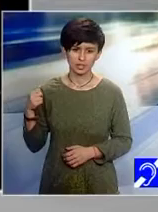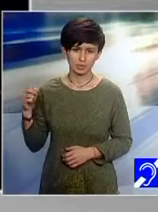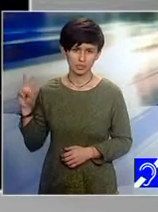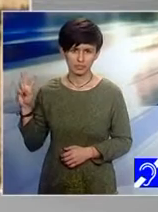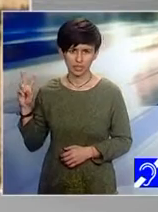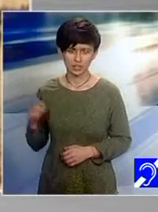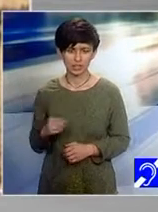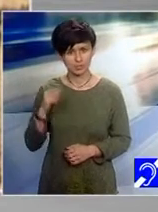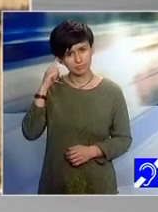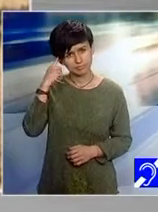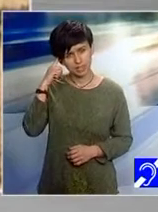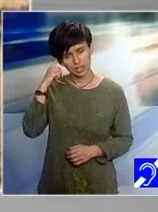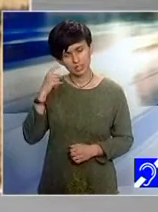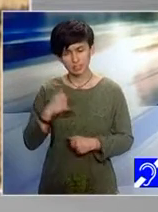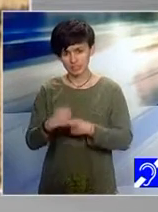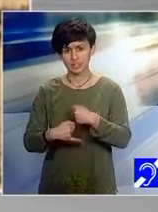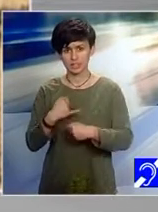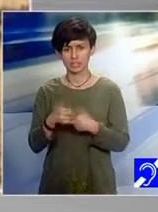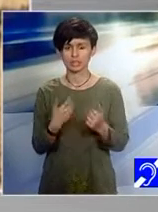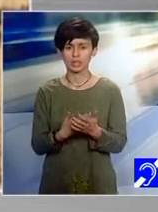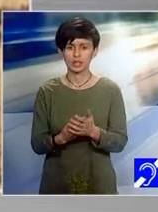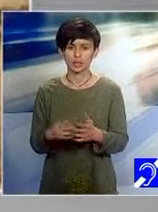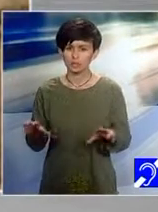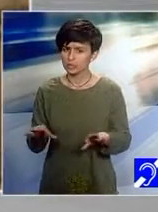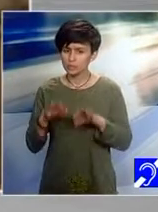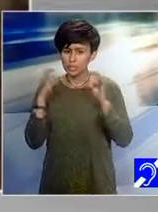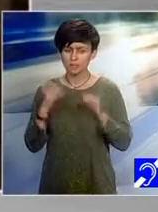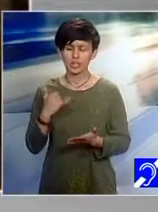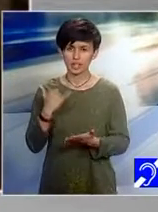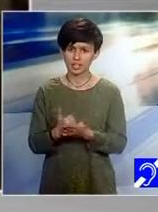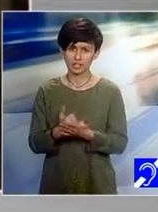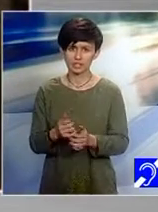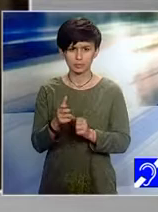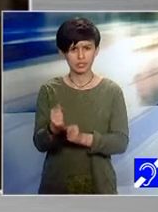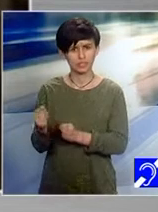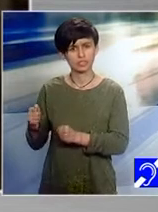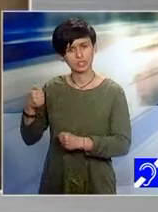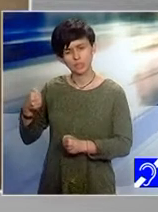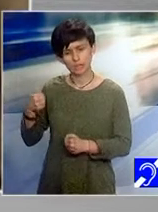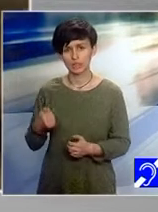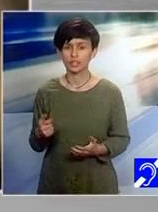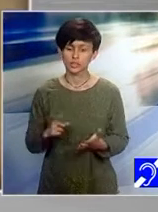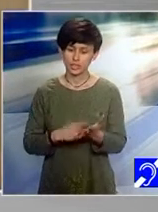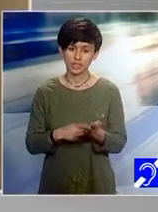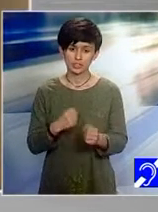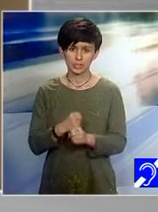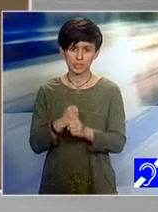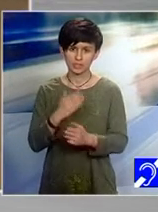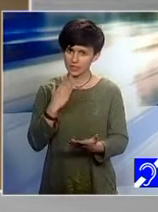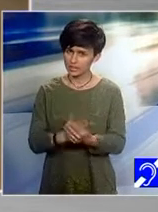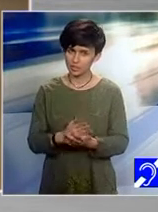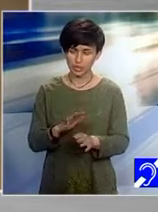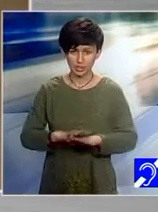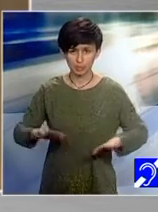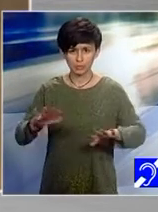plan internațional pentru aflarea adevărului despre genocidul armean și a cerut să se facă dreptate acestui popor